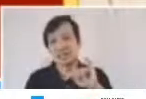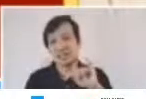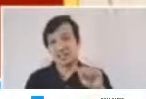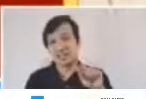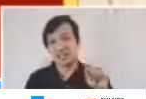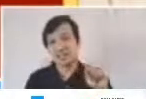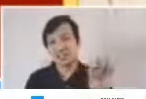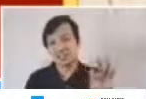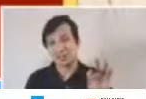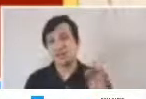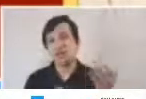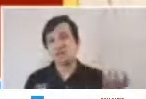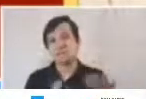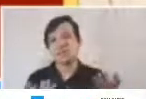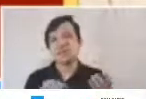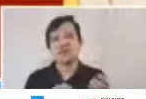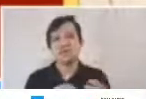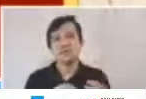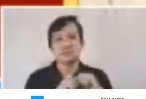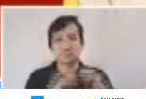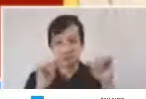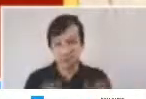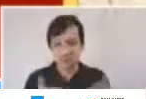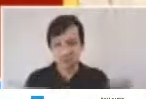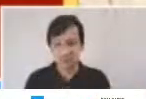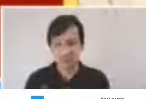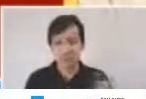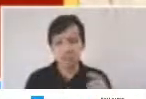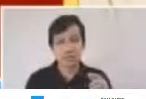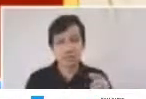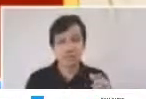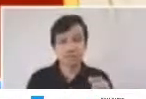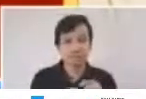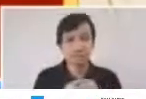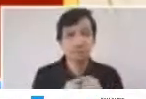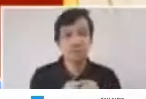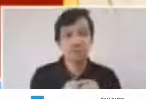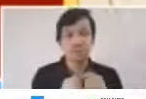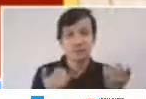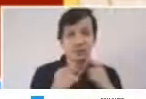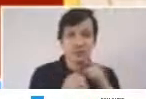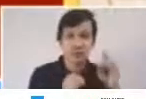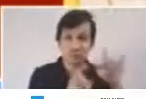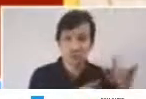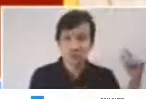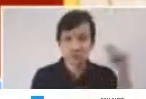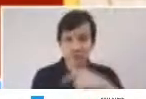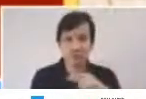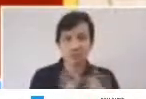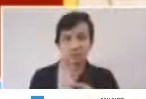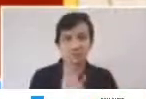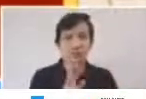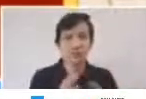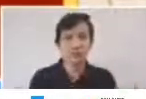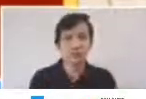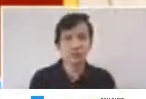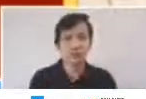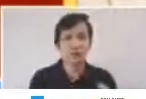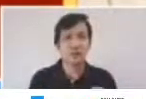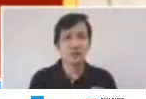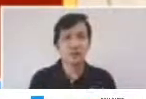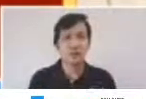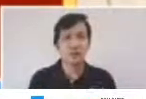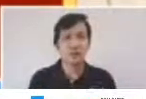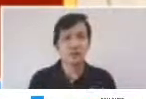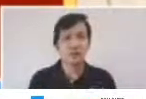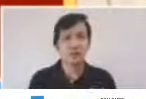COVID hospital. Sa Cebu, halimbawa, at sa Davao, and of course, sa Bacolod, no, kausap ko kahapon si Mayor